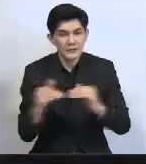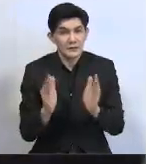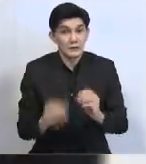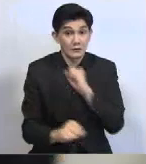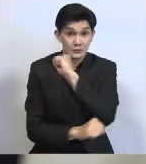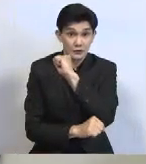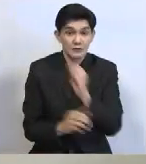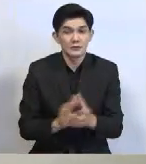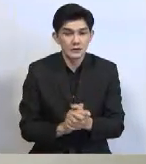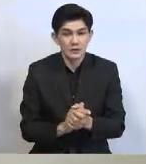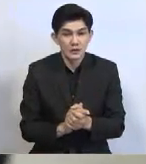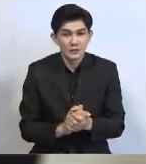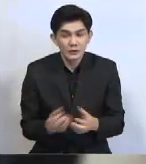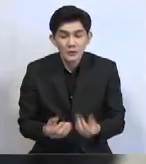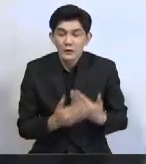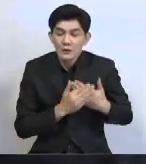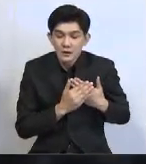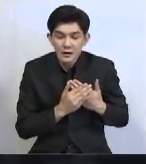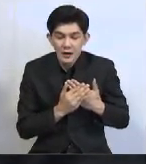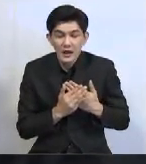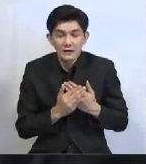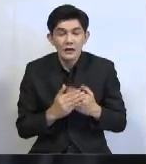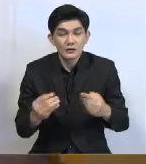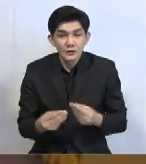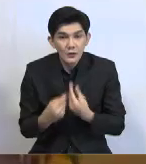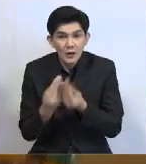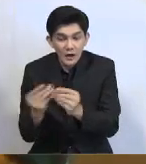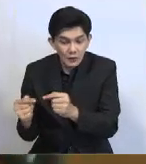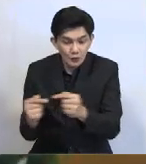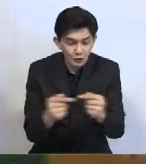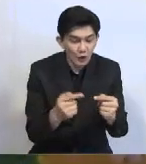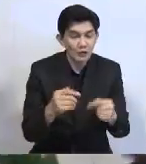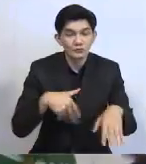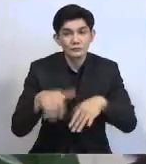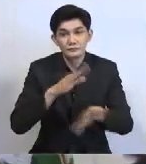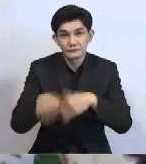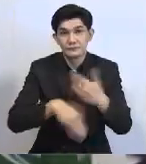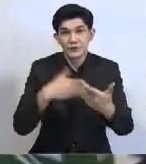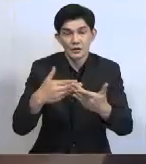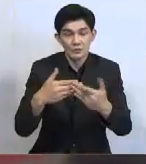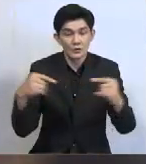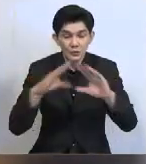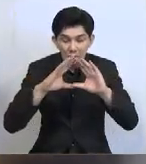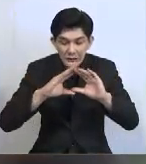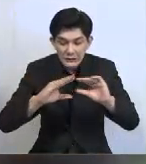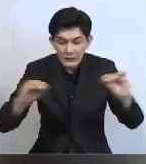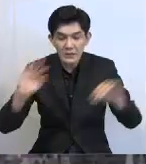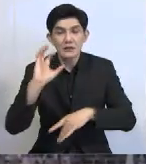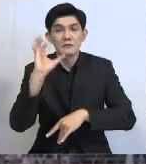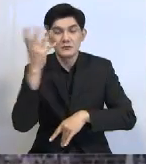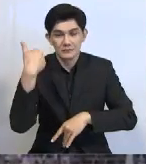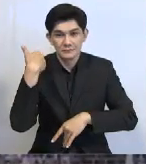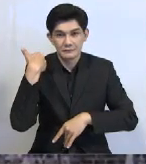นและส่งต่อความรักของพระเยซูไปสู่มวลมนุษยชาติเพื่อสันติภาพจะเกิดขึ้นแก่โลก